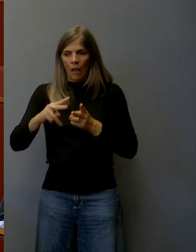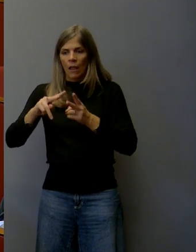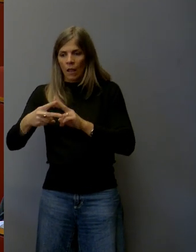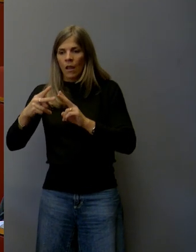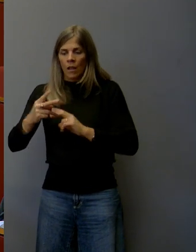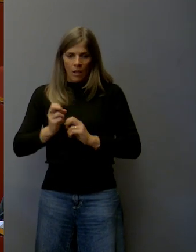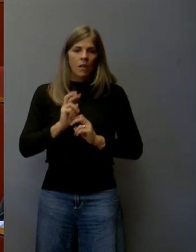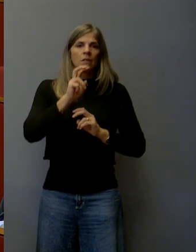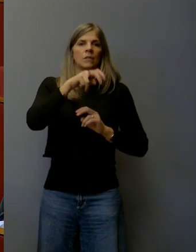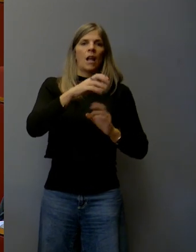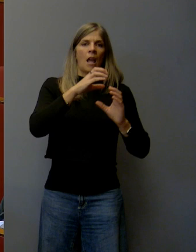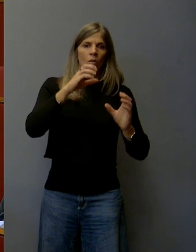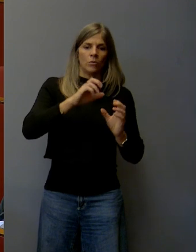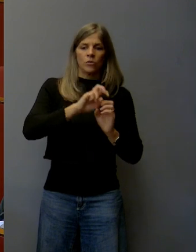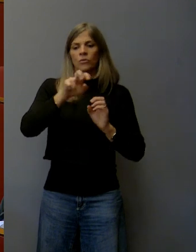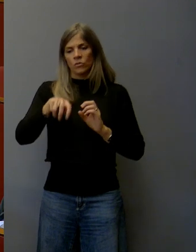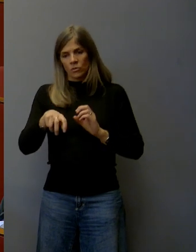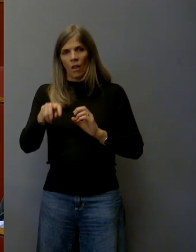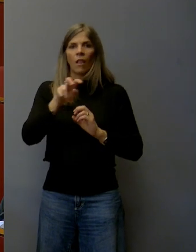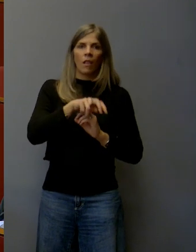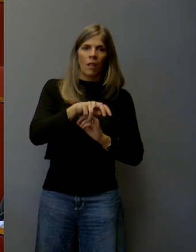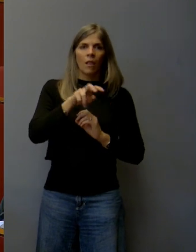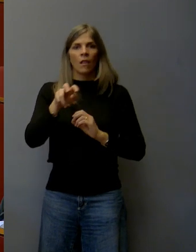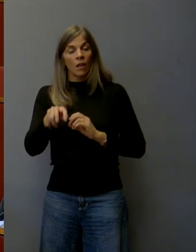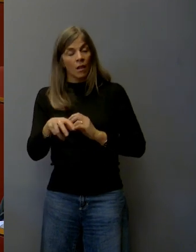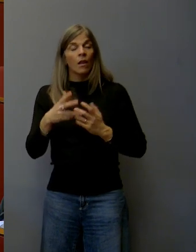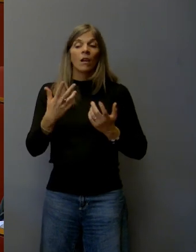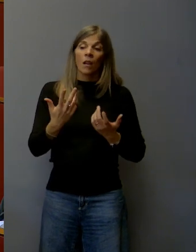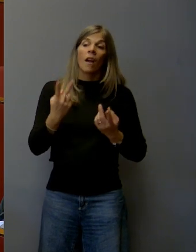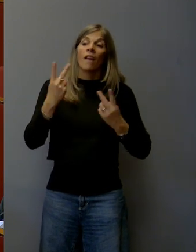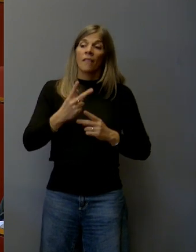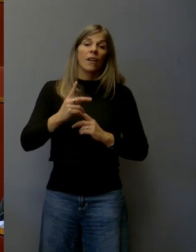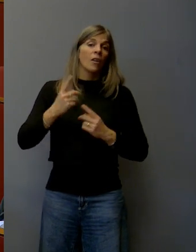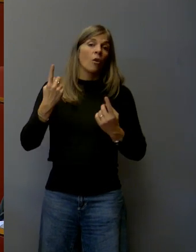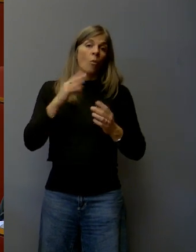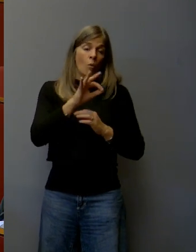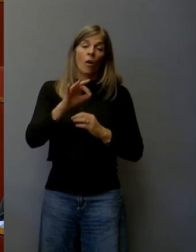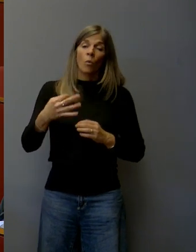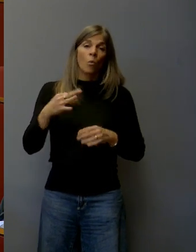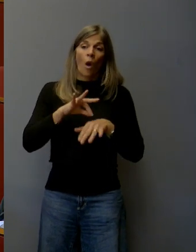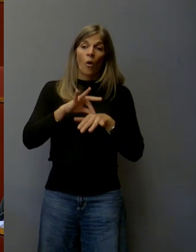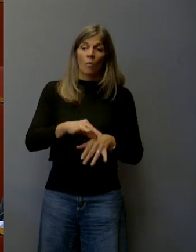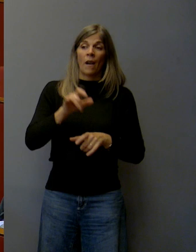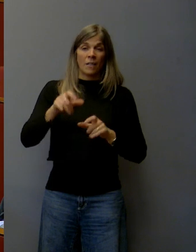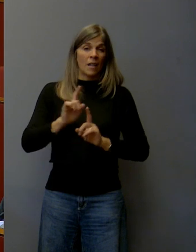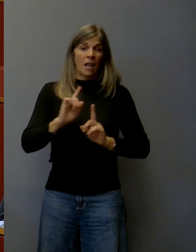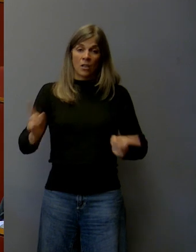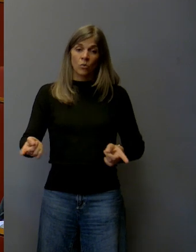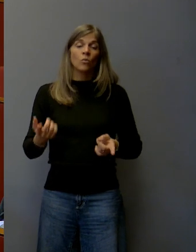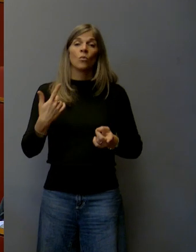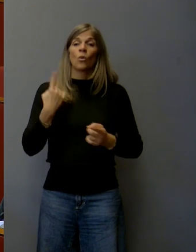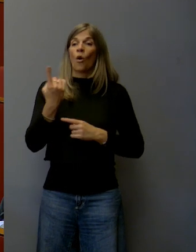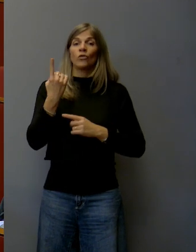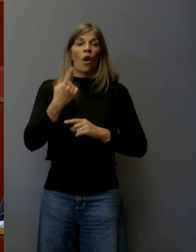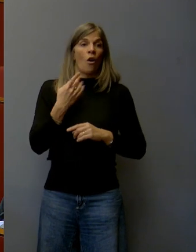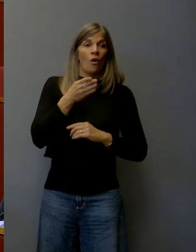e non tutti sono adeguatamente accompagnati hanno dei servizi che gli consentono di arrivare nei posti